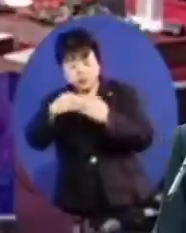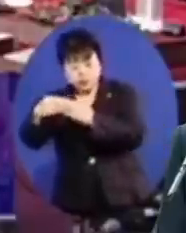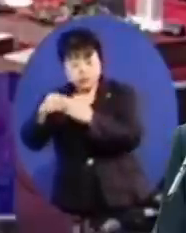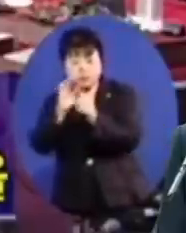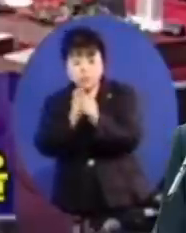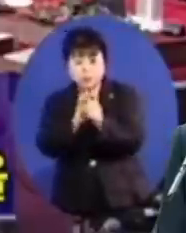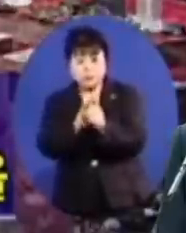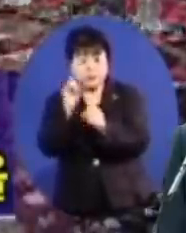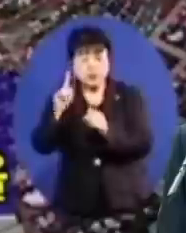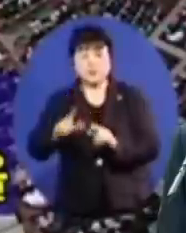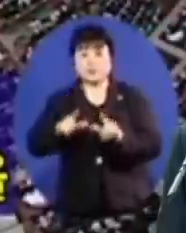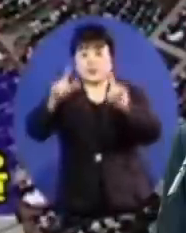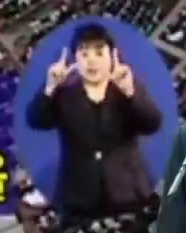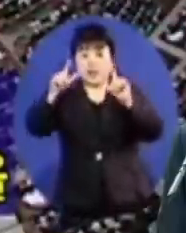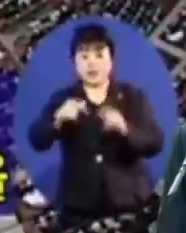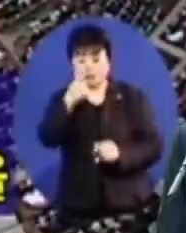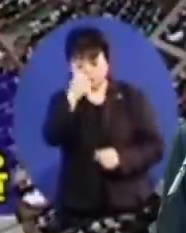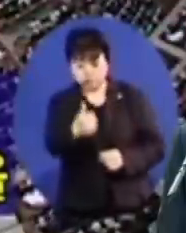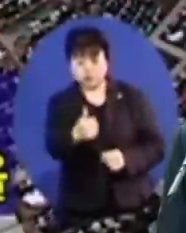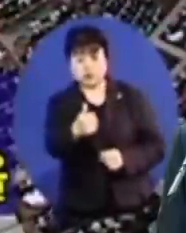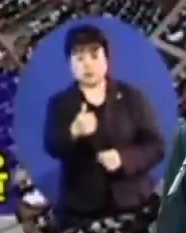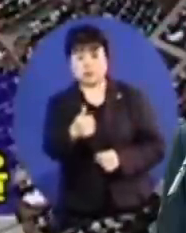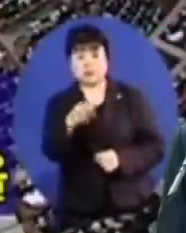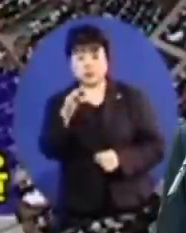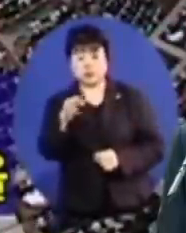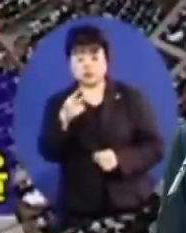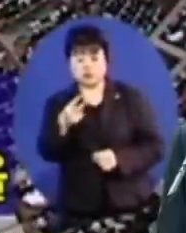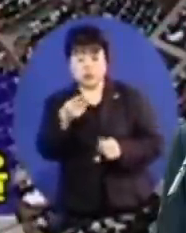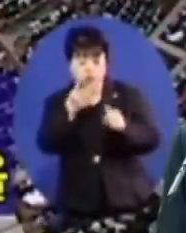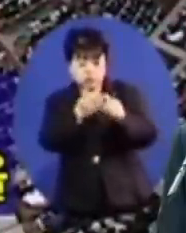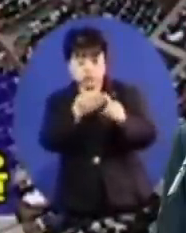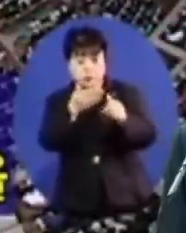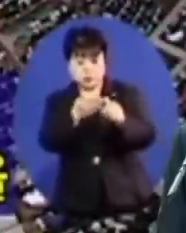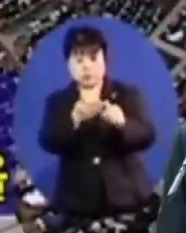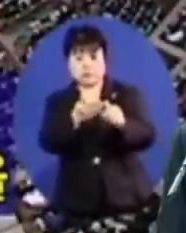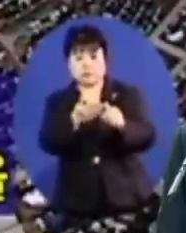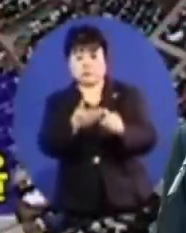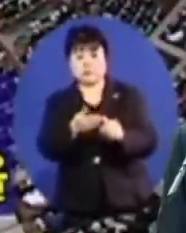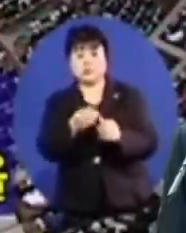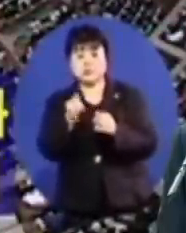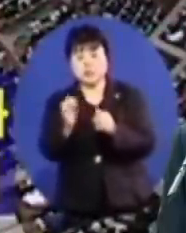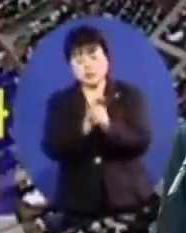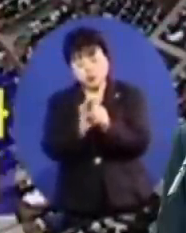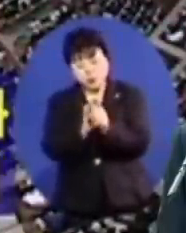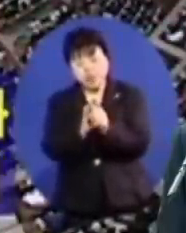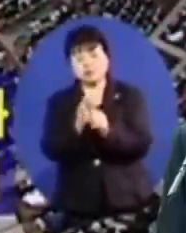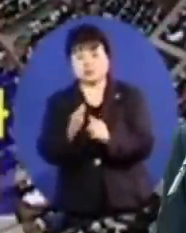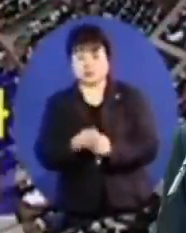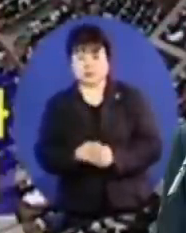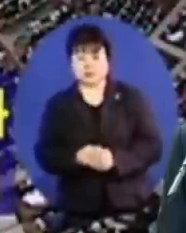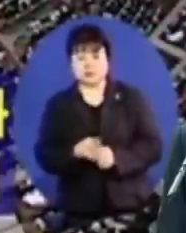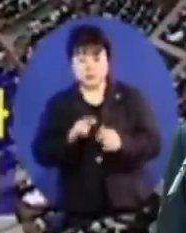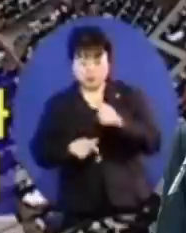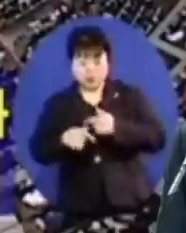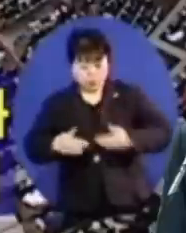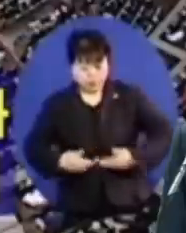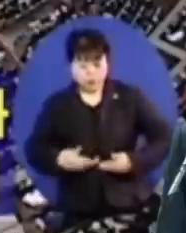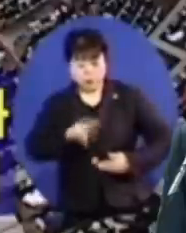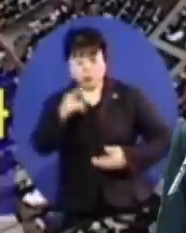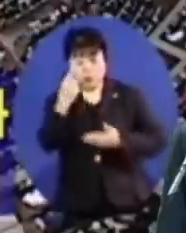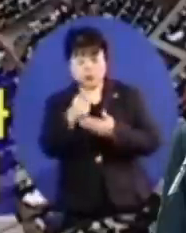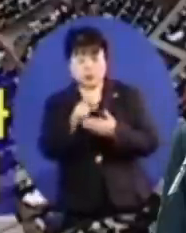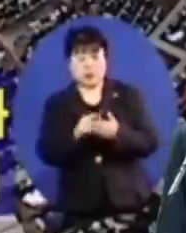그 이튿날에 그가 주막이 주인에게 디나리온 둘을 주며 이르되 이 사람을 돌보아 주라. 내 비용이 더 들면 내가 돌아올